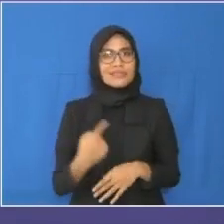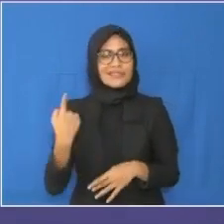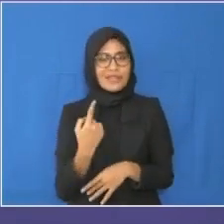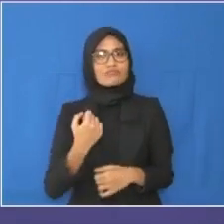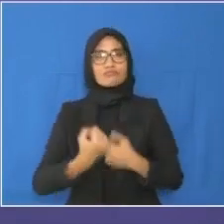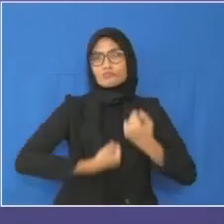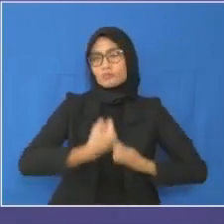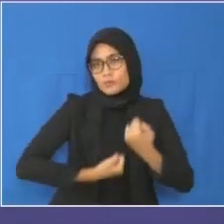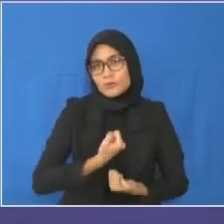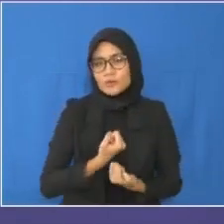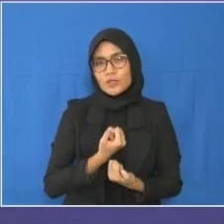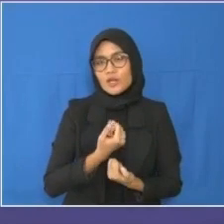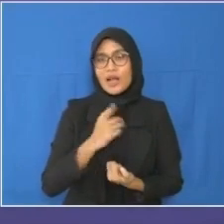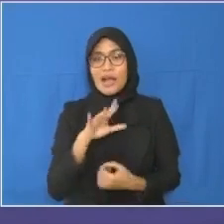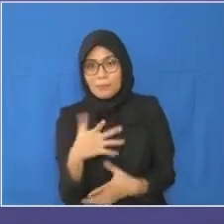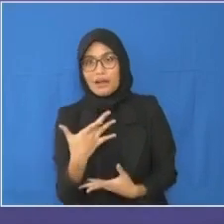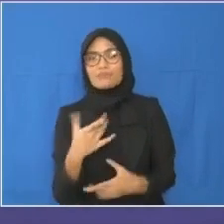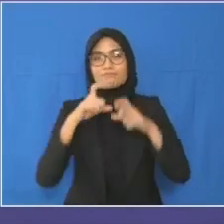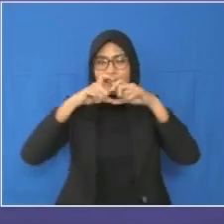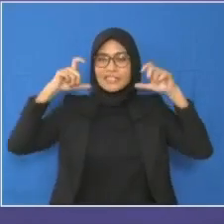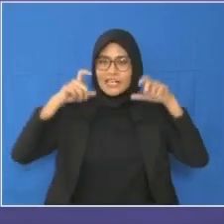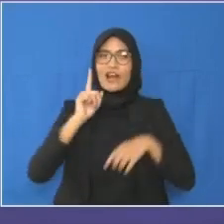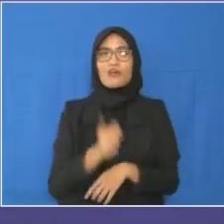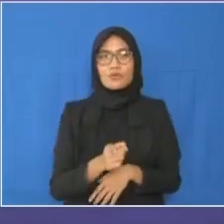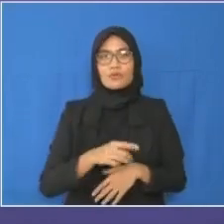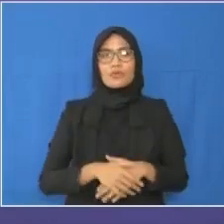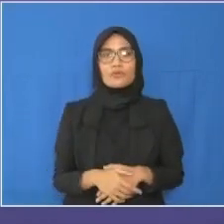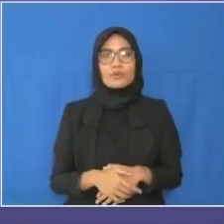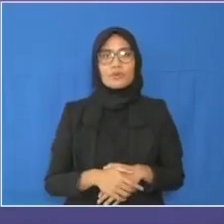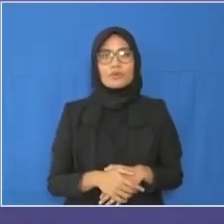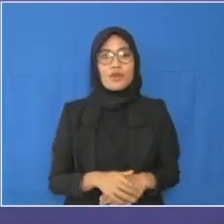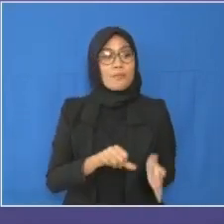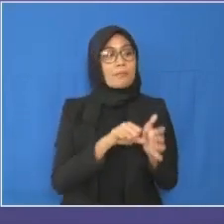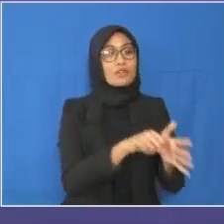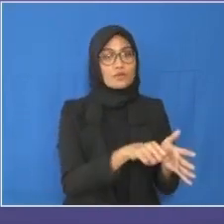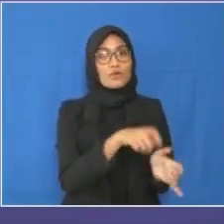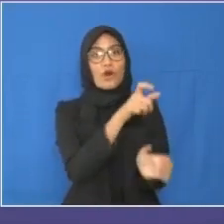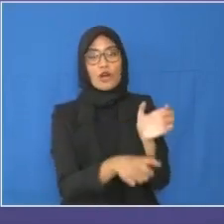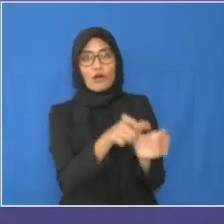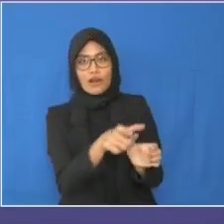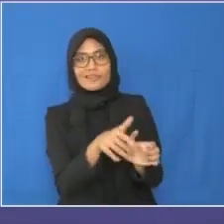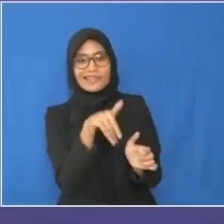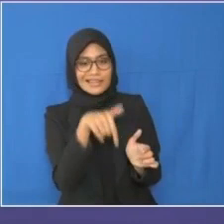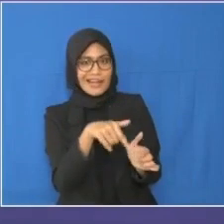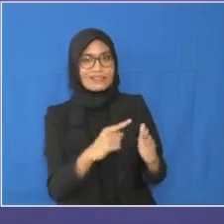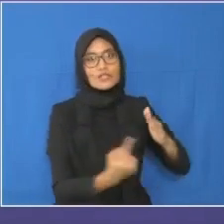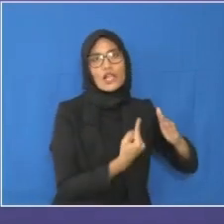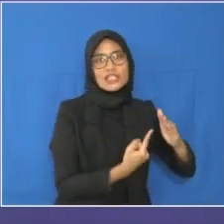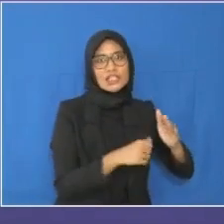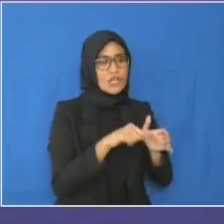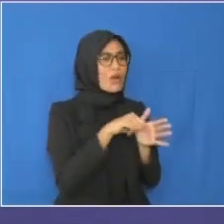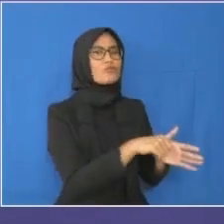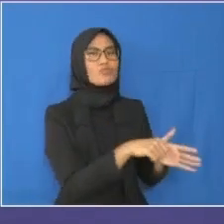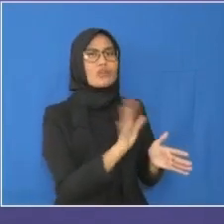dan laksanakan penggunaan masker Hargai Dan bantu mereka yang melakukan isolasi Mandiri